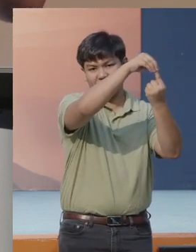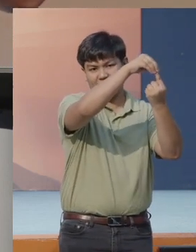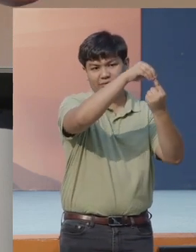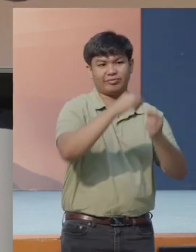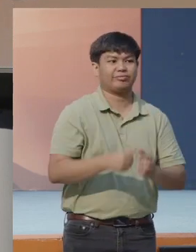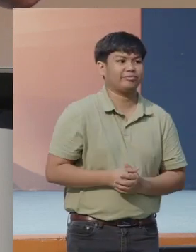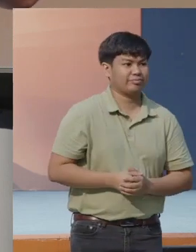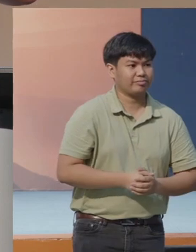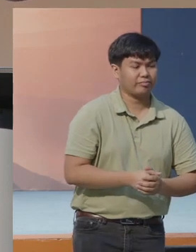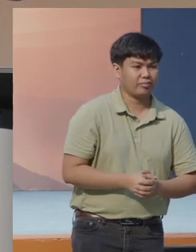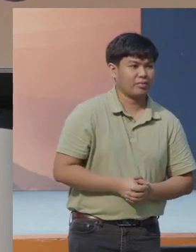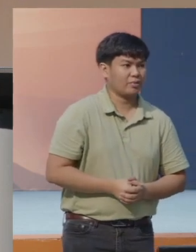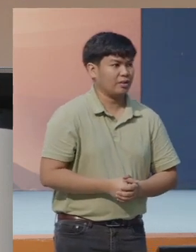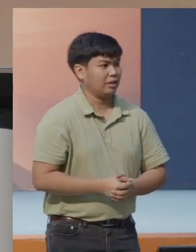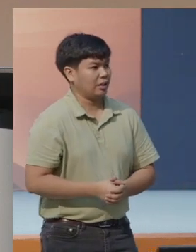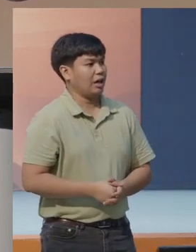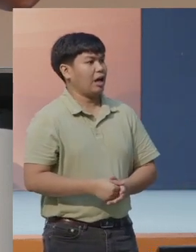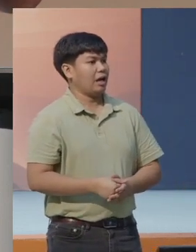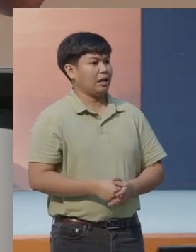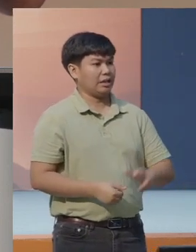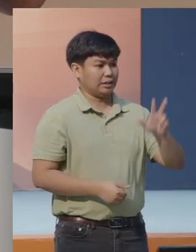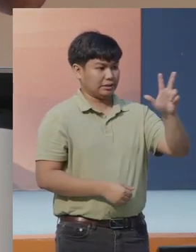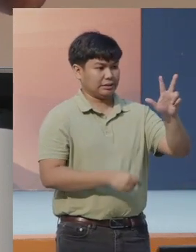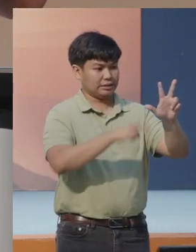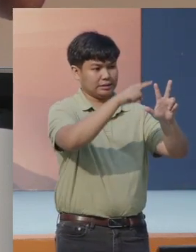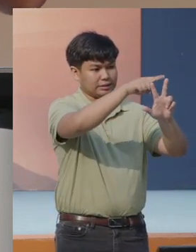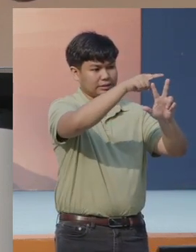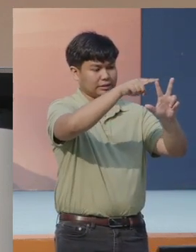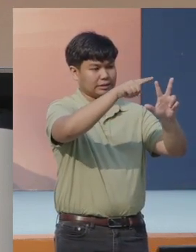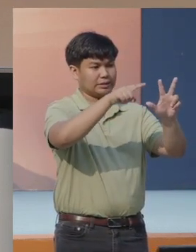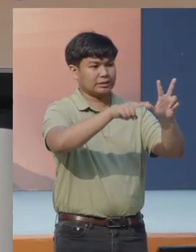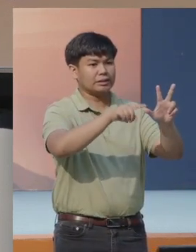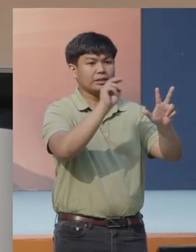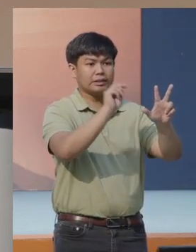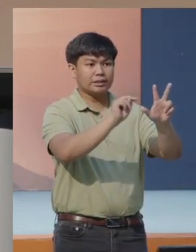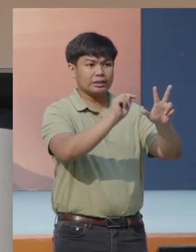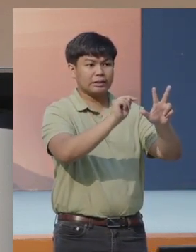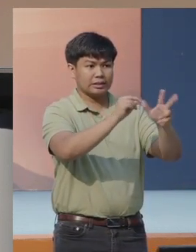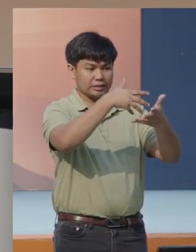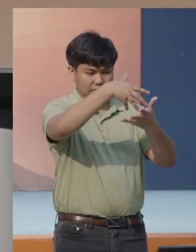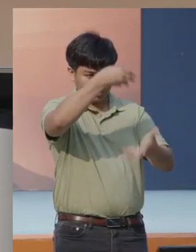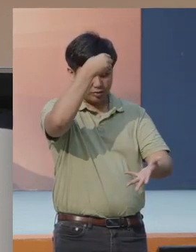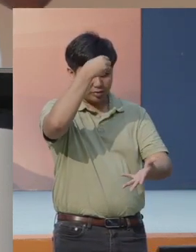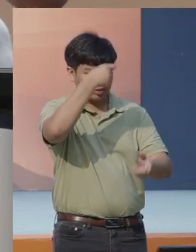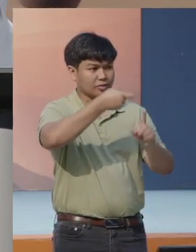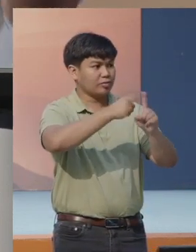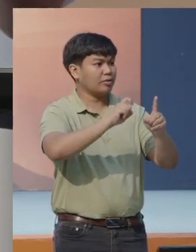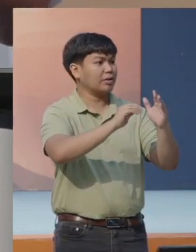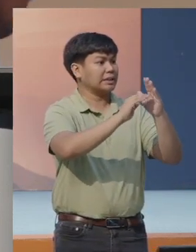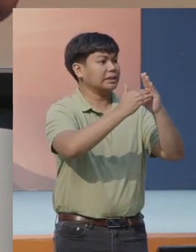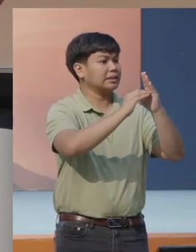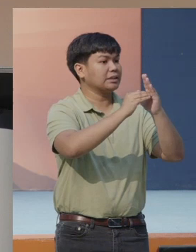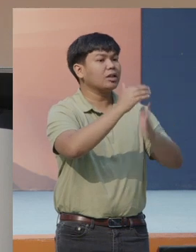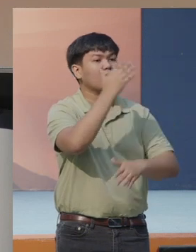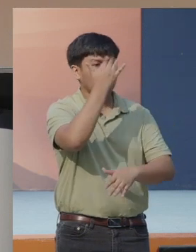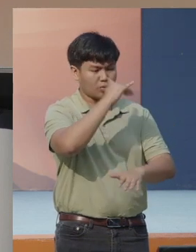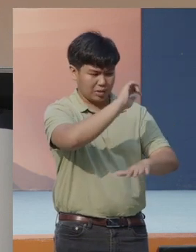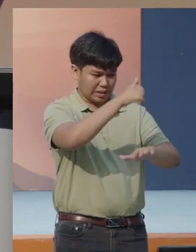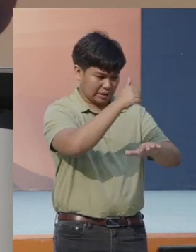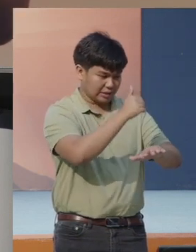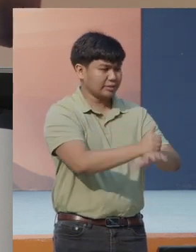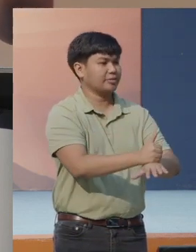commentators, may 3 characteristics daw and learnings na pwede nating mapulot kung bakit ito yung mga